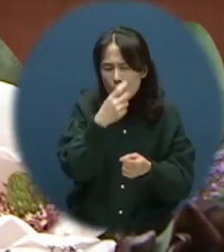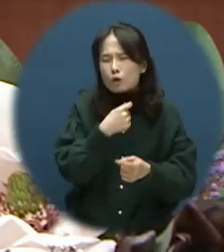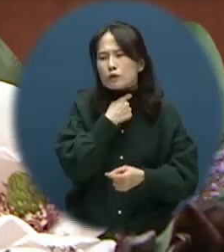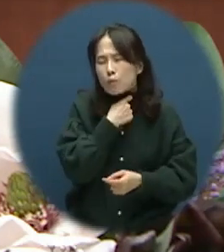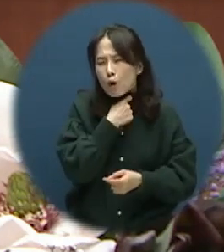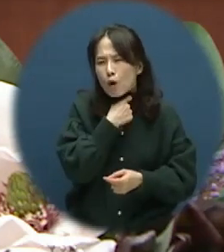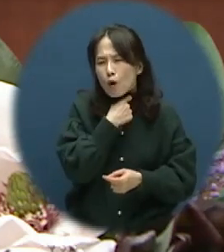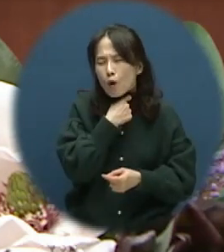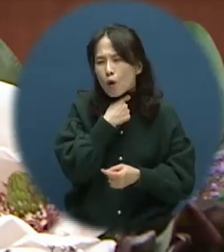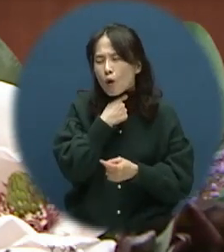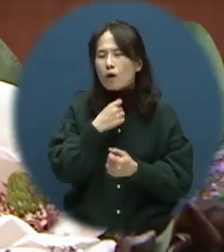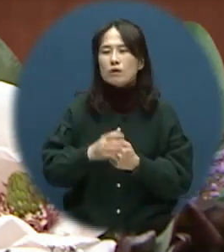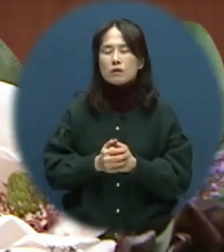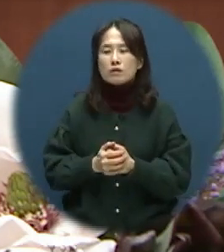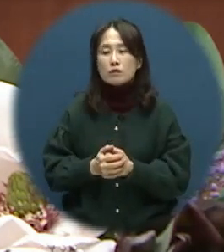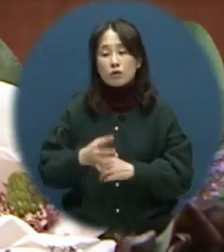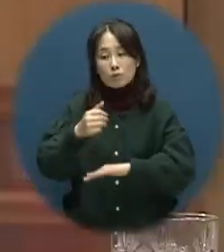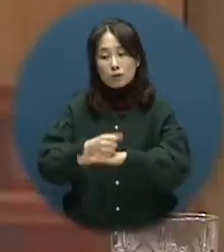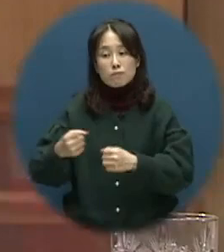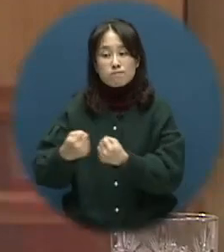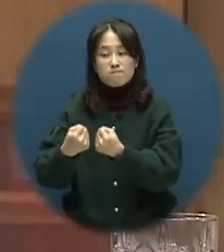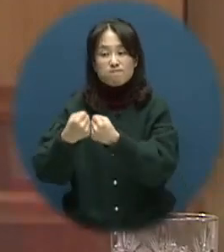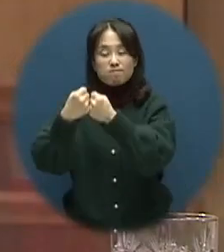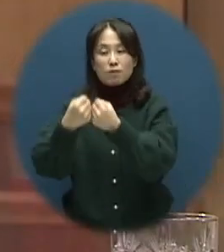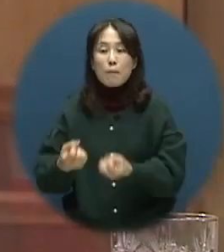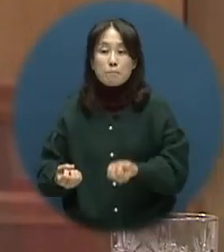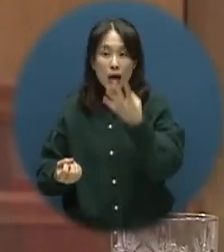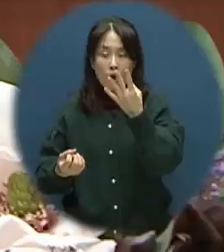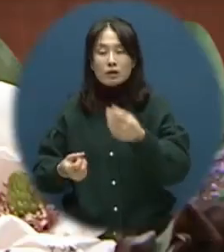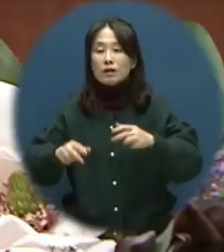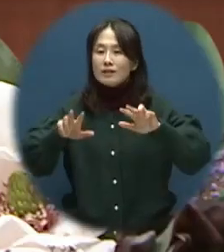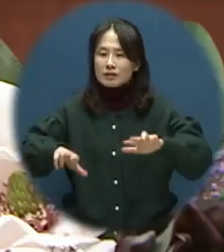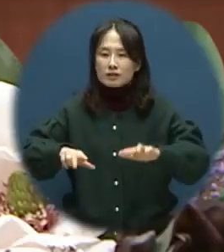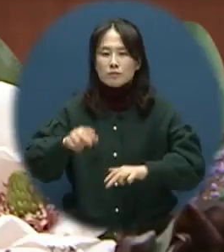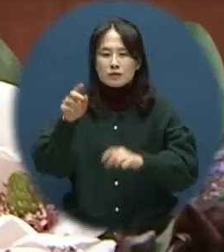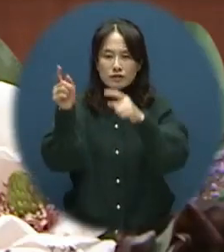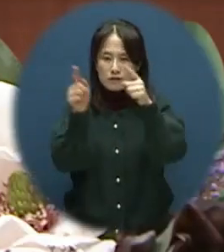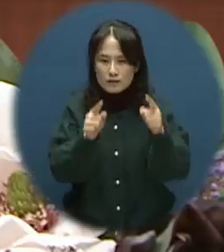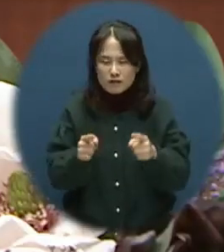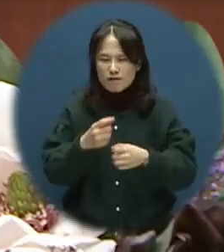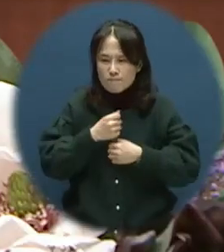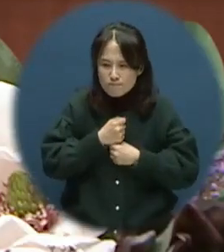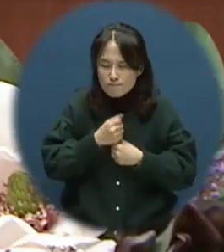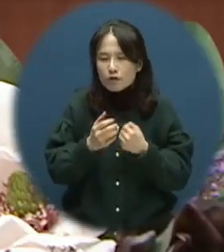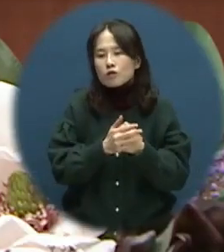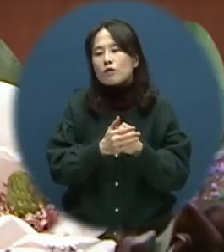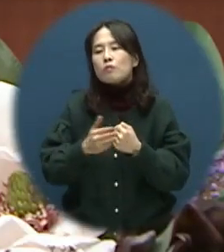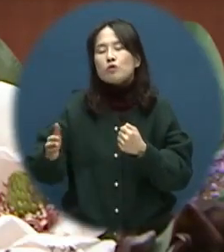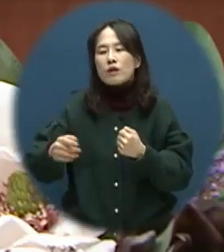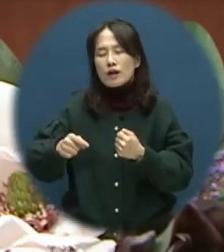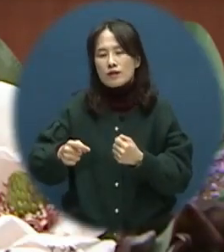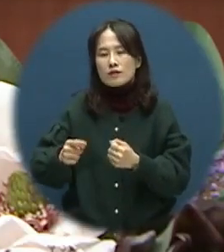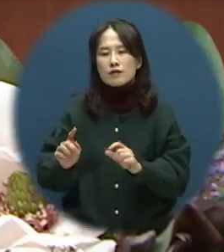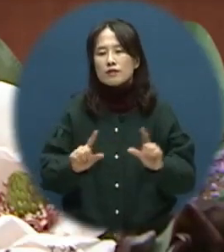하나 지켜내니까 영월군을 먹여 살리고 있다. 그렇죠. 그래서 아름다운 자연을 잘 보존하는 것이